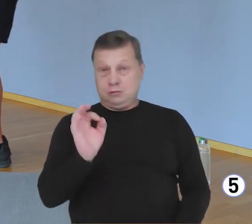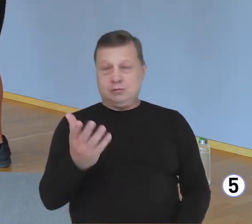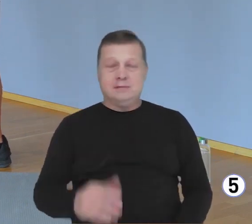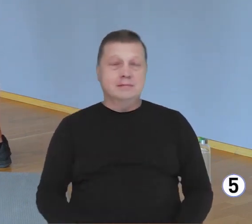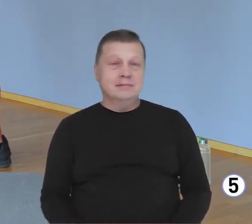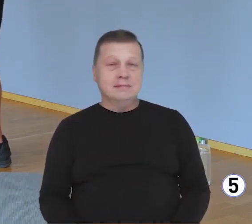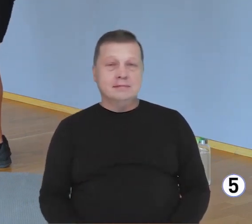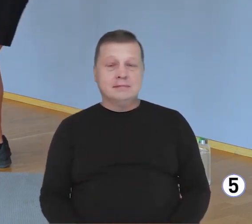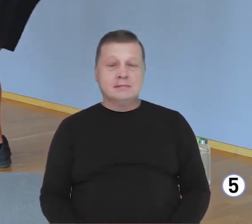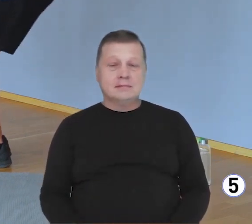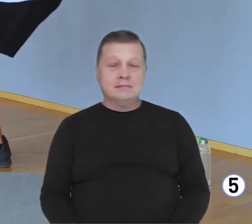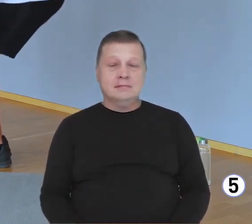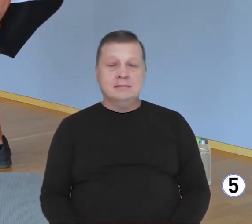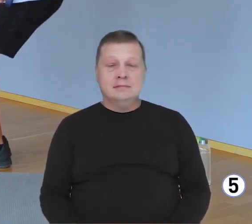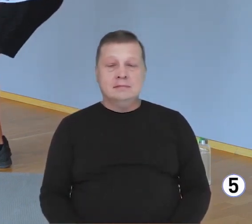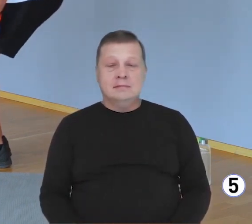Dobrze.